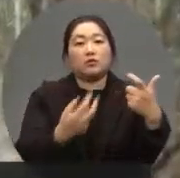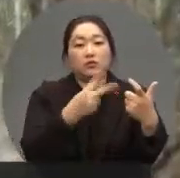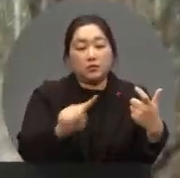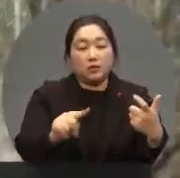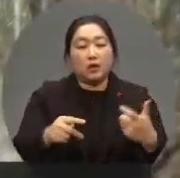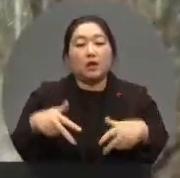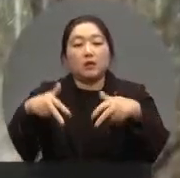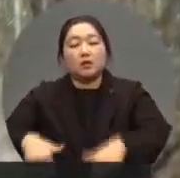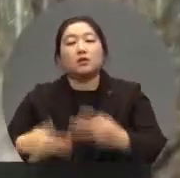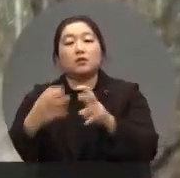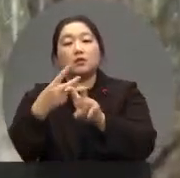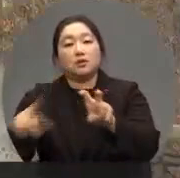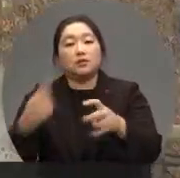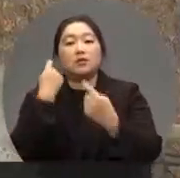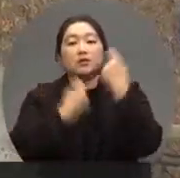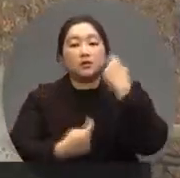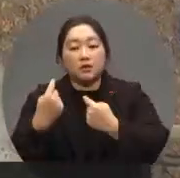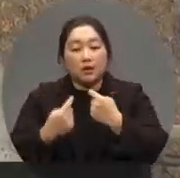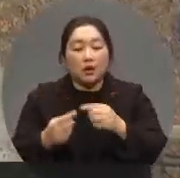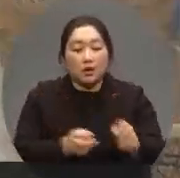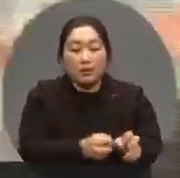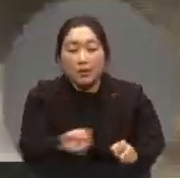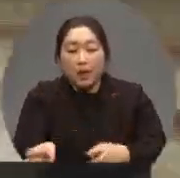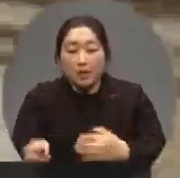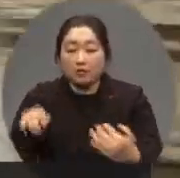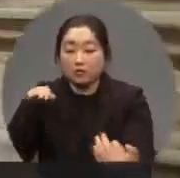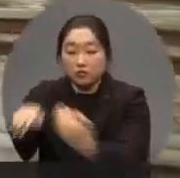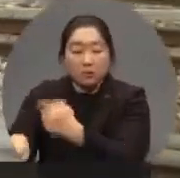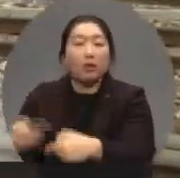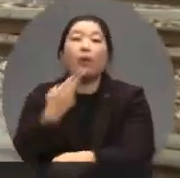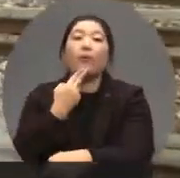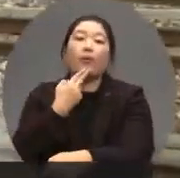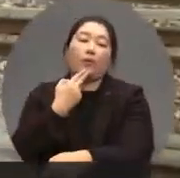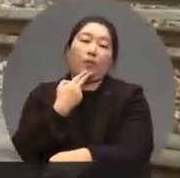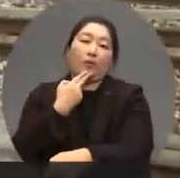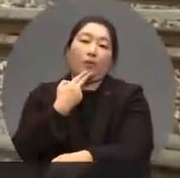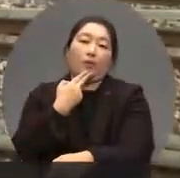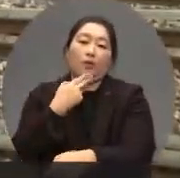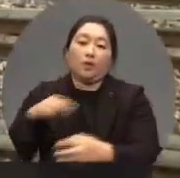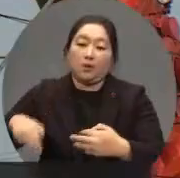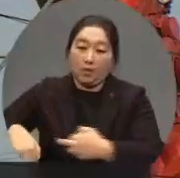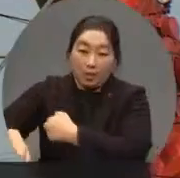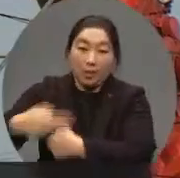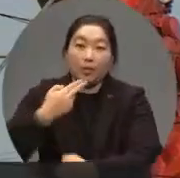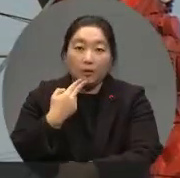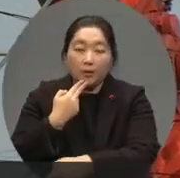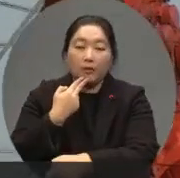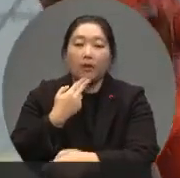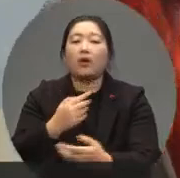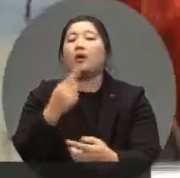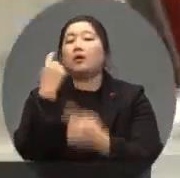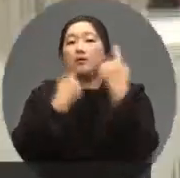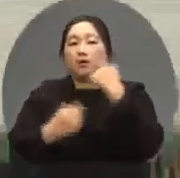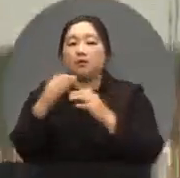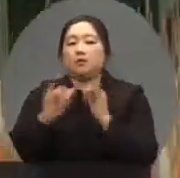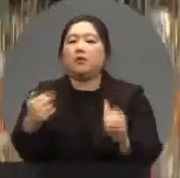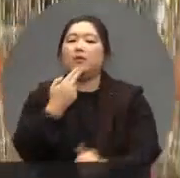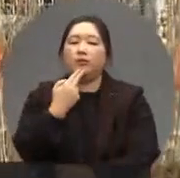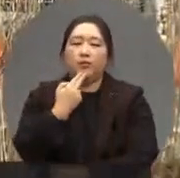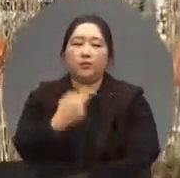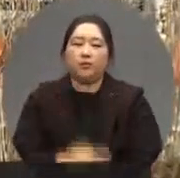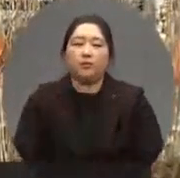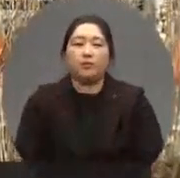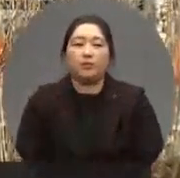20대 직원이 다쳤지만 탈선 당시 인근 도로를 지나던 차량이나 보행자가 없어 추가 피해가 발생하지는